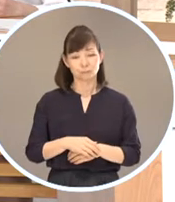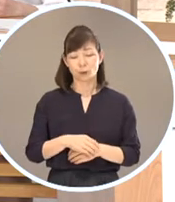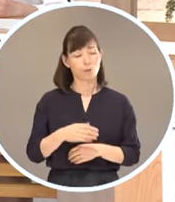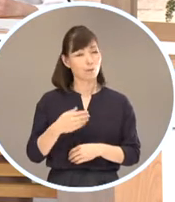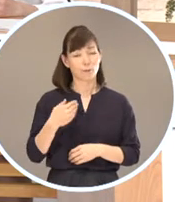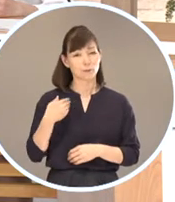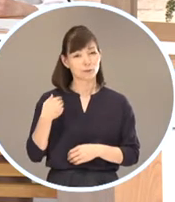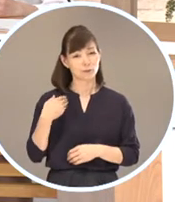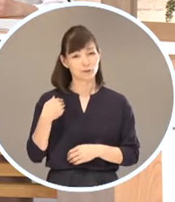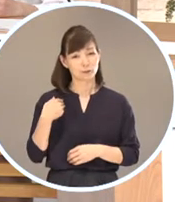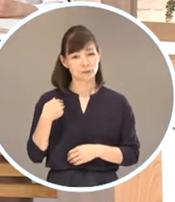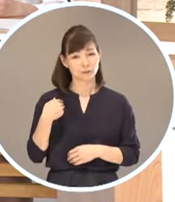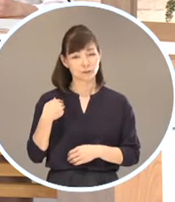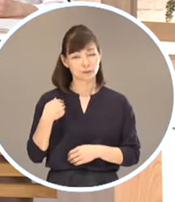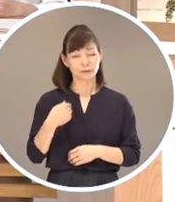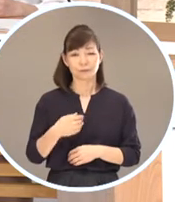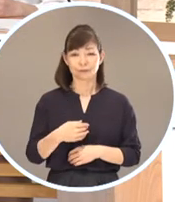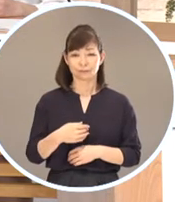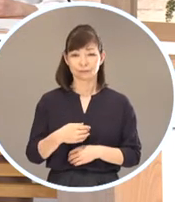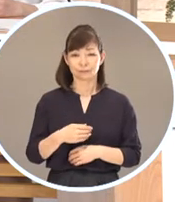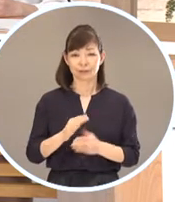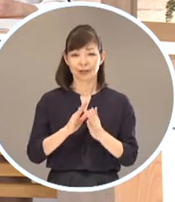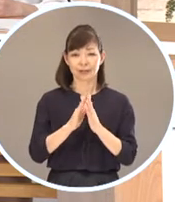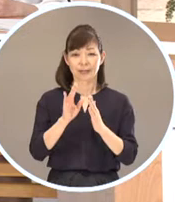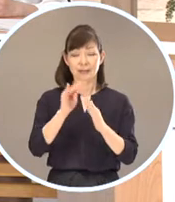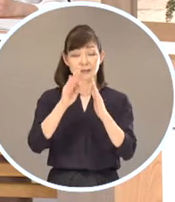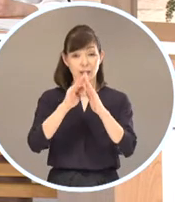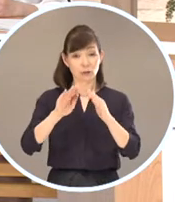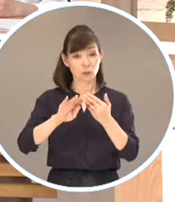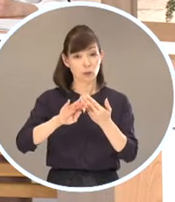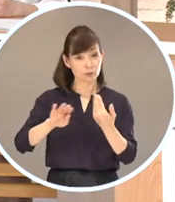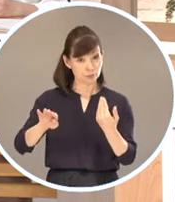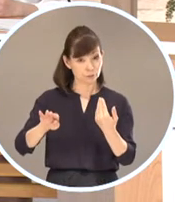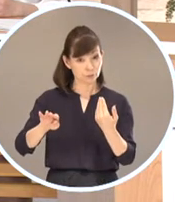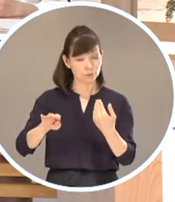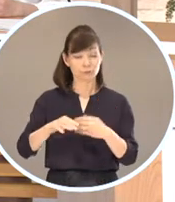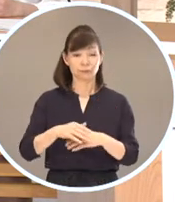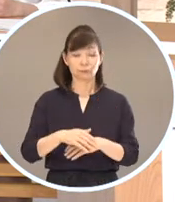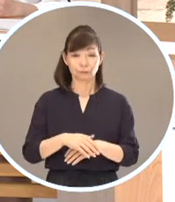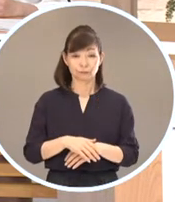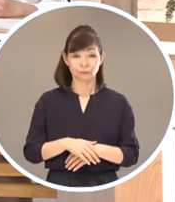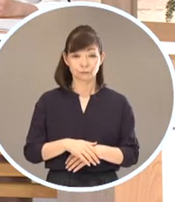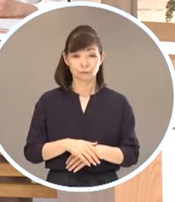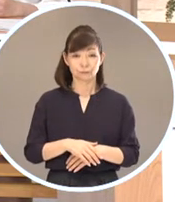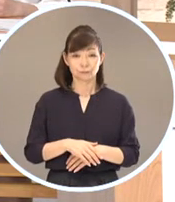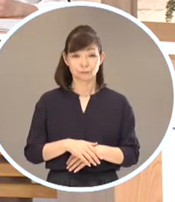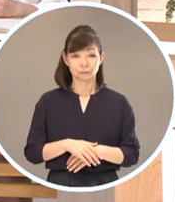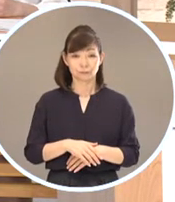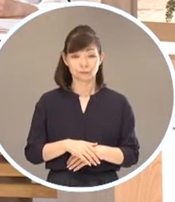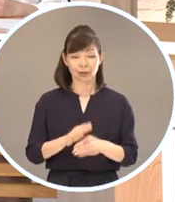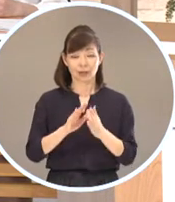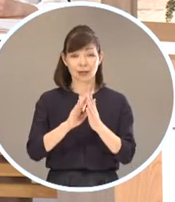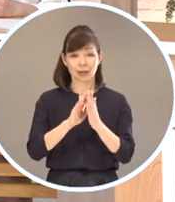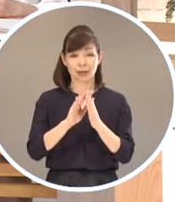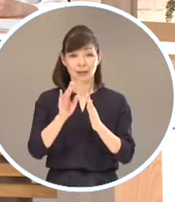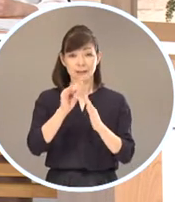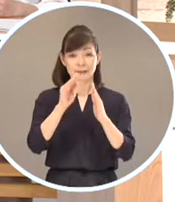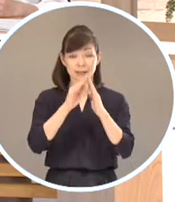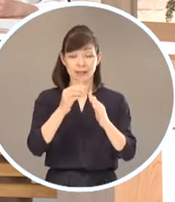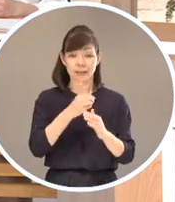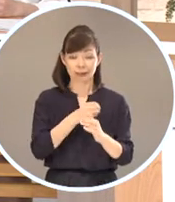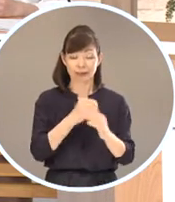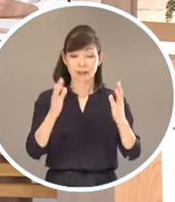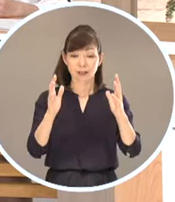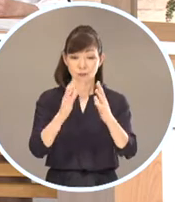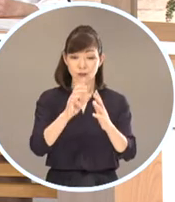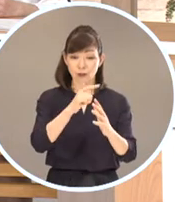知らないです。県議会とは違うってことですよね。 まあ、県議会議員さんが集まっていろんな